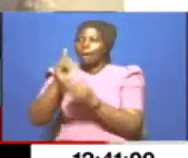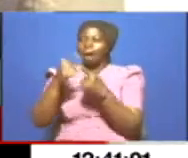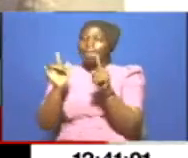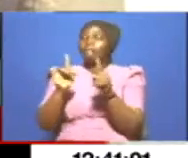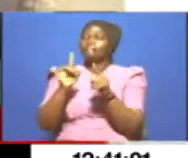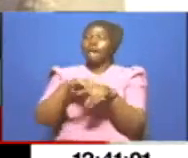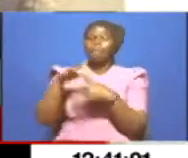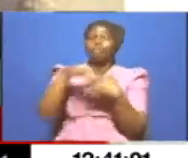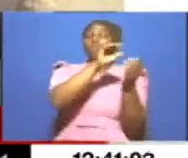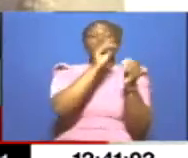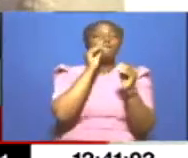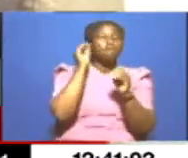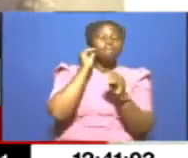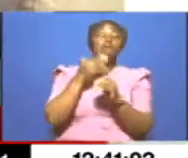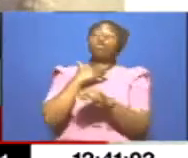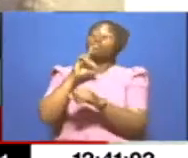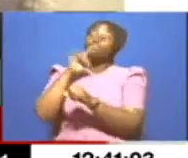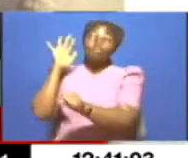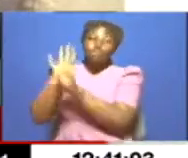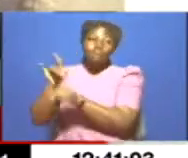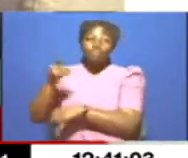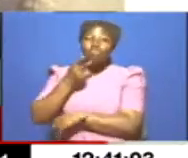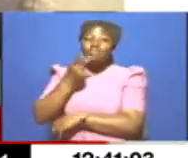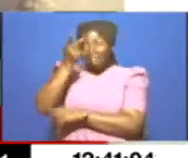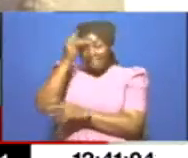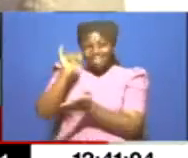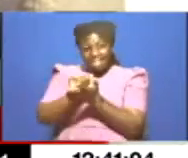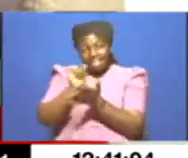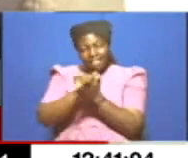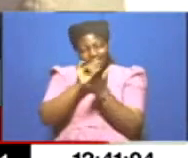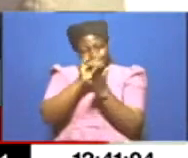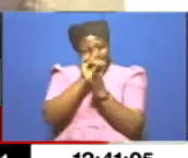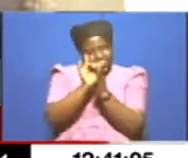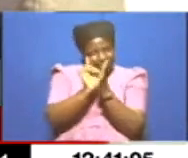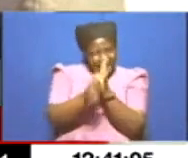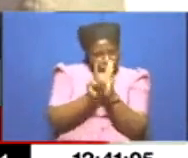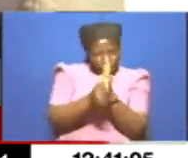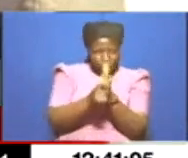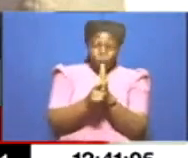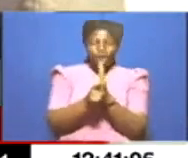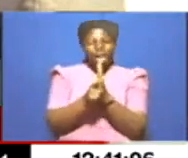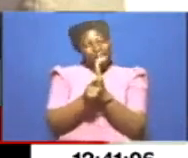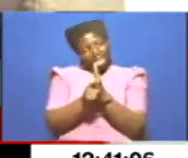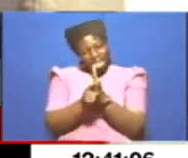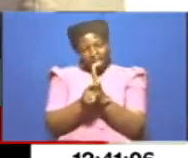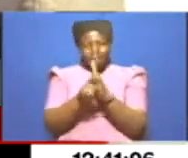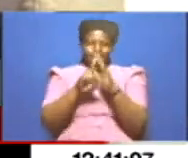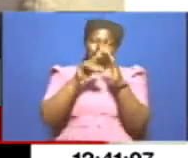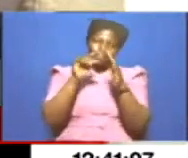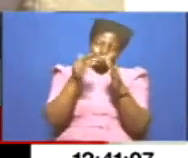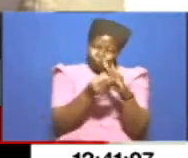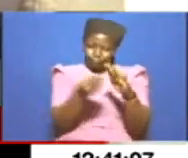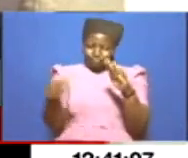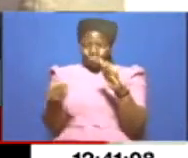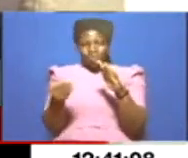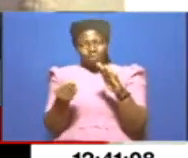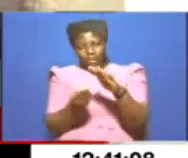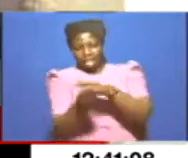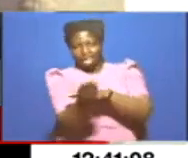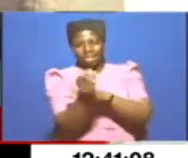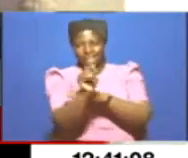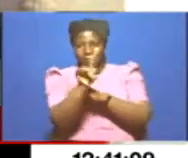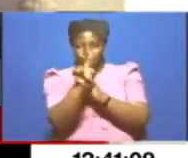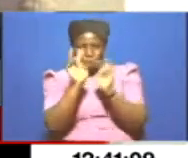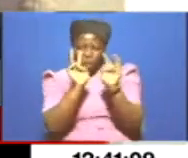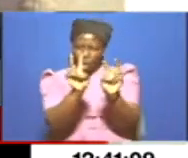huwa inaangaliliwa yote kabisa, na inarudishwa vile vile tu ulikuwa umeiweka, kila kitu mahali pake, vile uwezi shuku